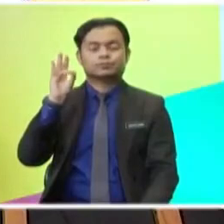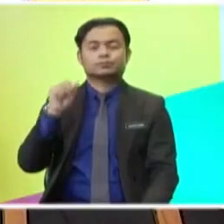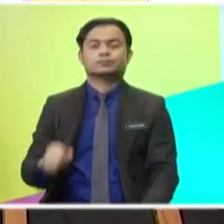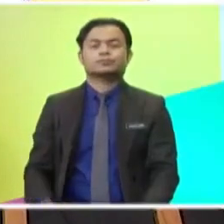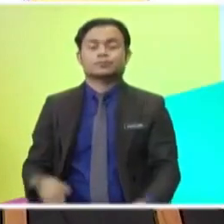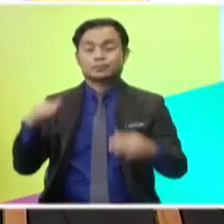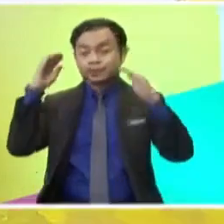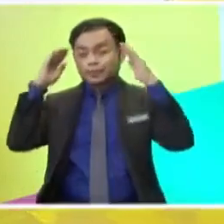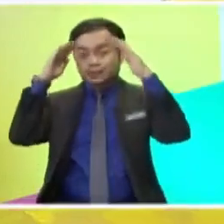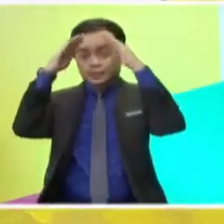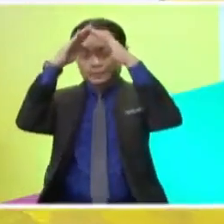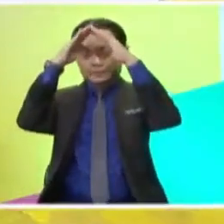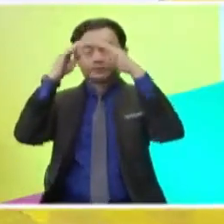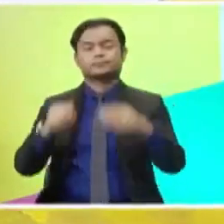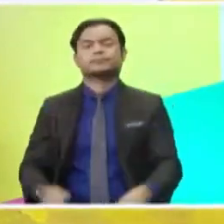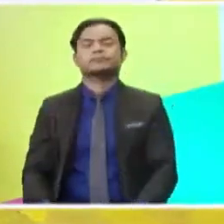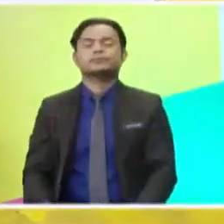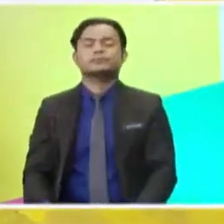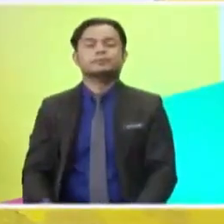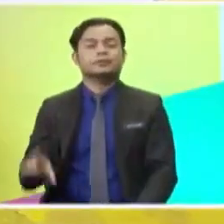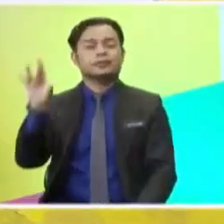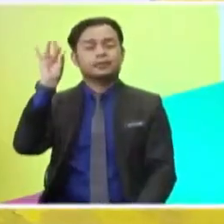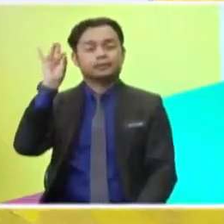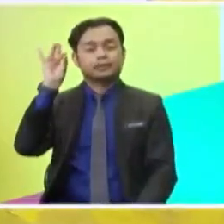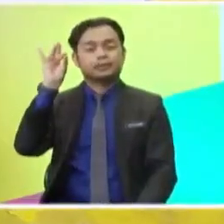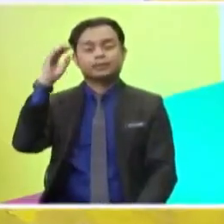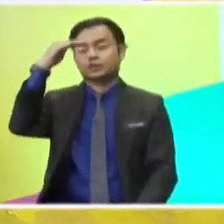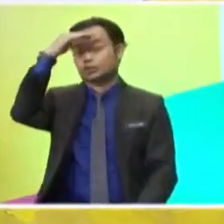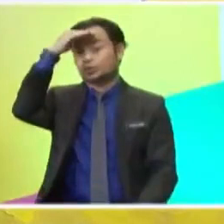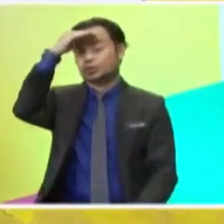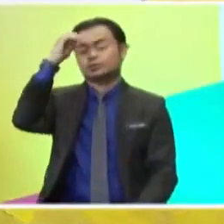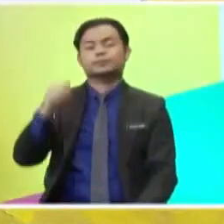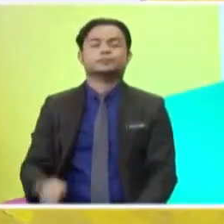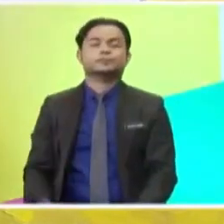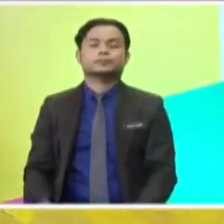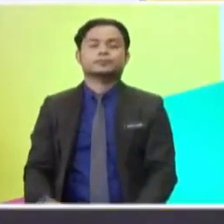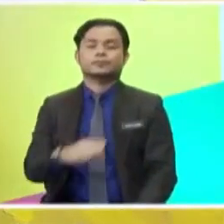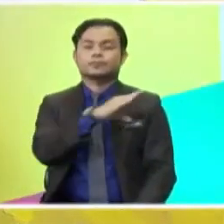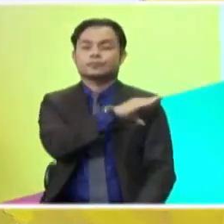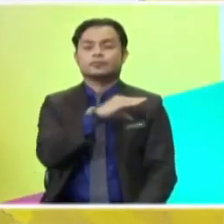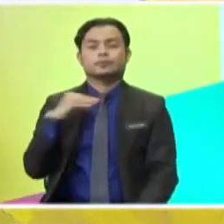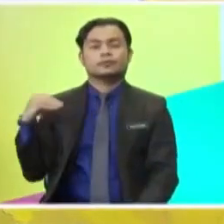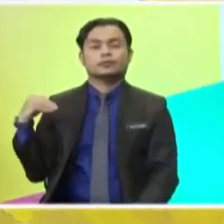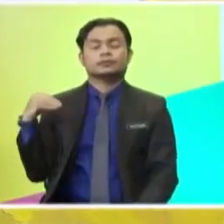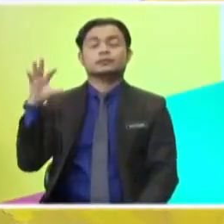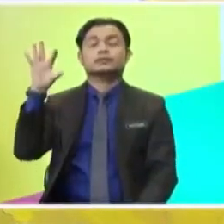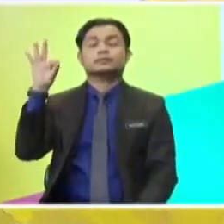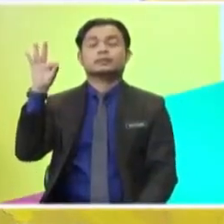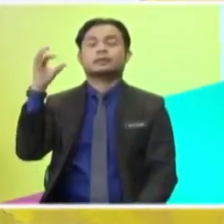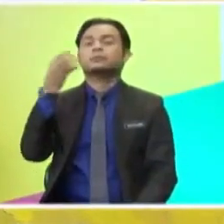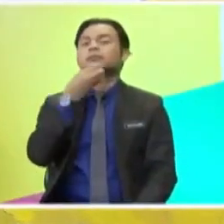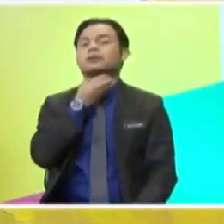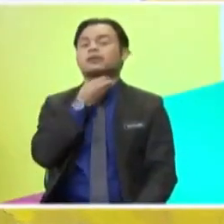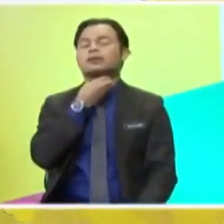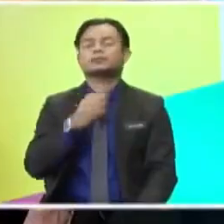murid-murid? Pahang. Okey, betul. Dan yang kelapan Johor, dan kesembilan kita tengok dari Negeri Perak.